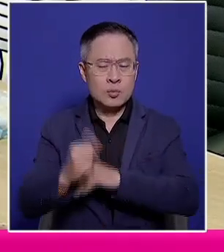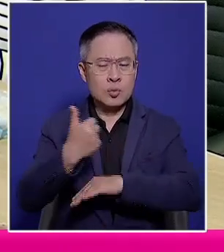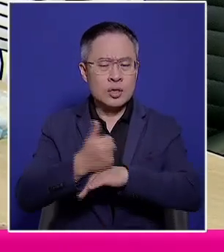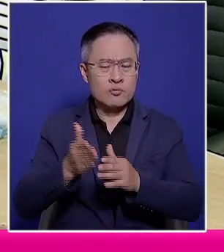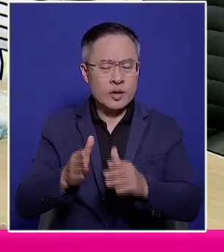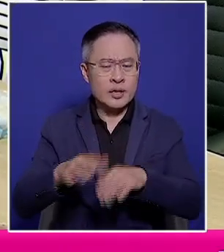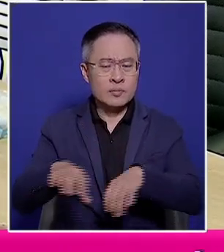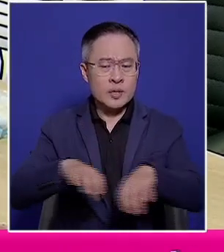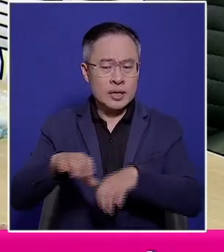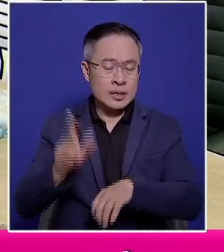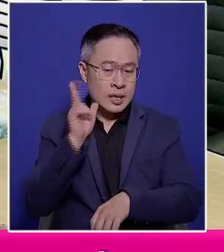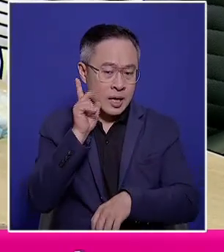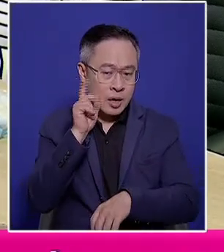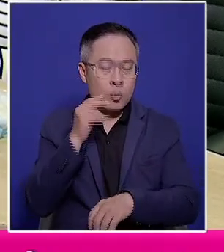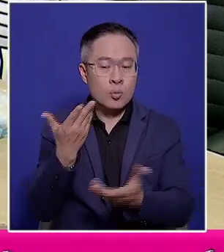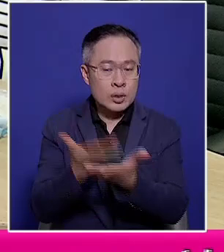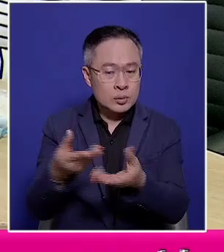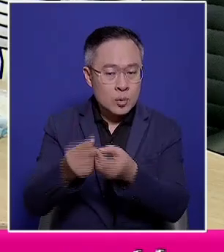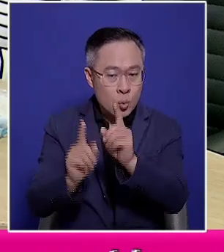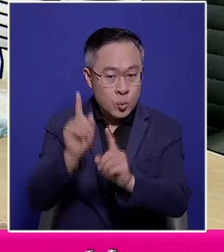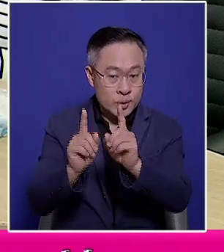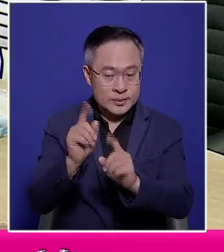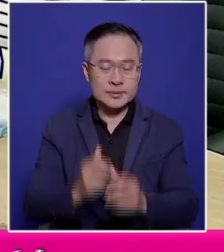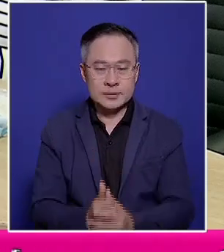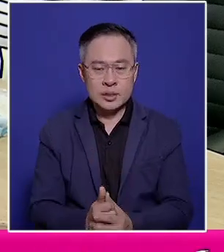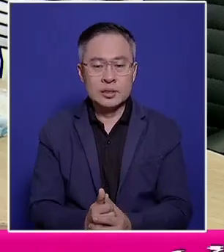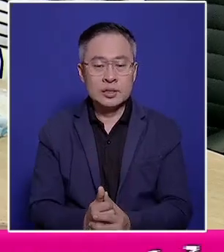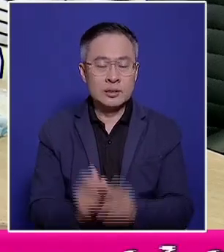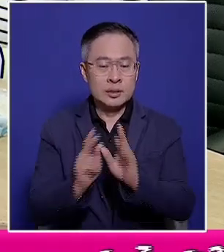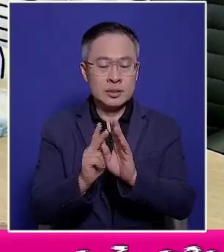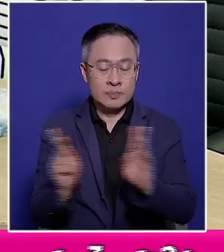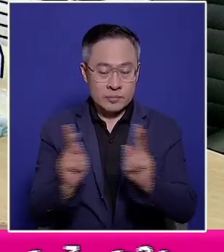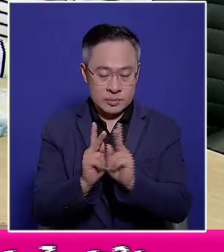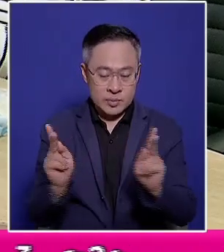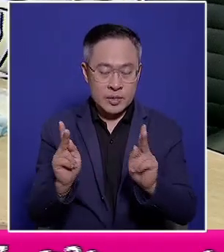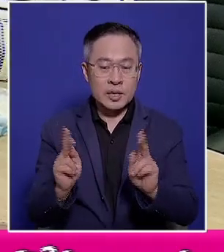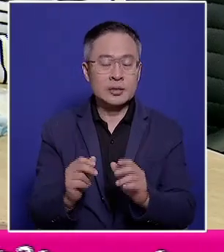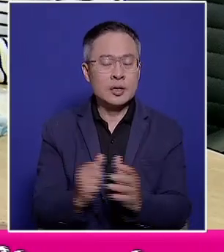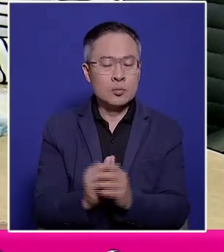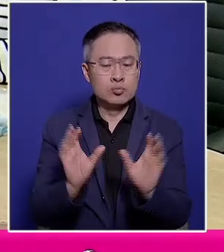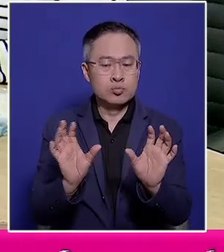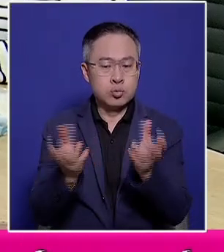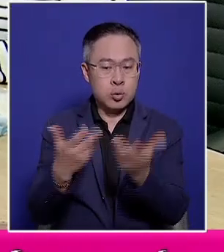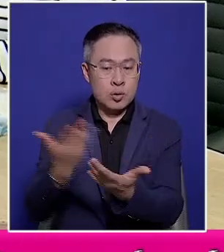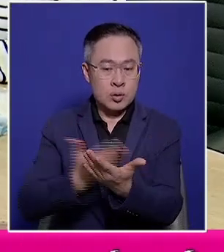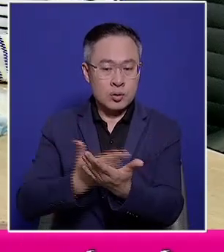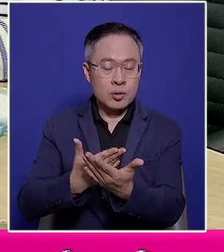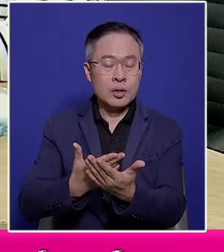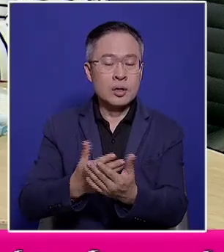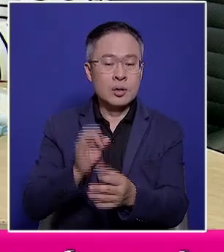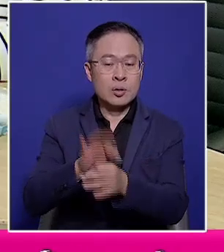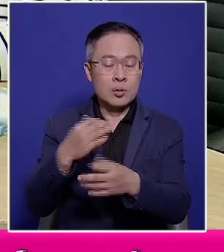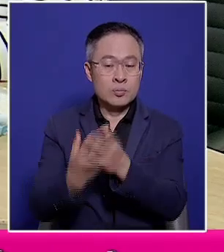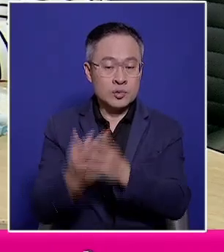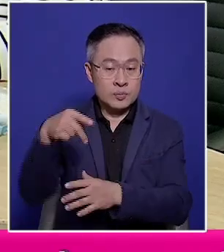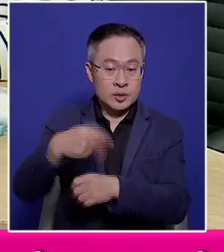ธิการบริหารสำนักข่าวครับหุ้นที่ทุกท่านให้เกียรติร่วมเป็นคณะกรรมการออกรางวัลสลากออมสินพิเศษ2ปีในครั้งนี้